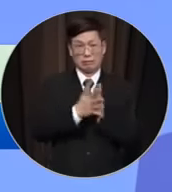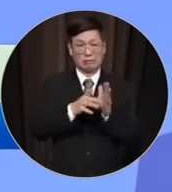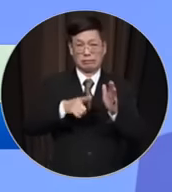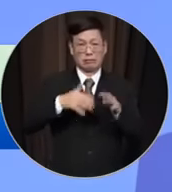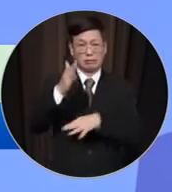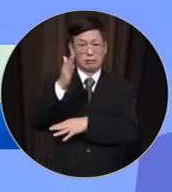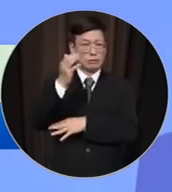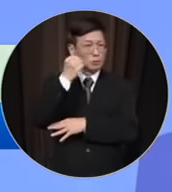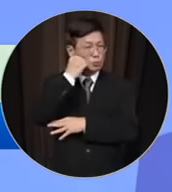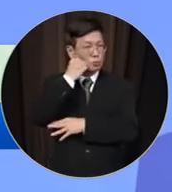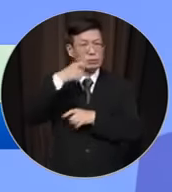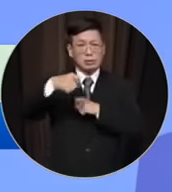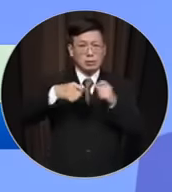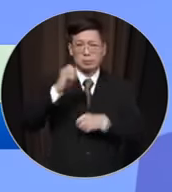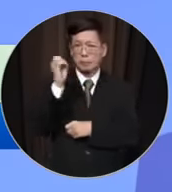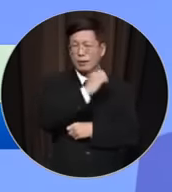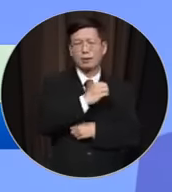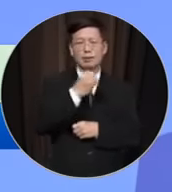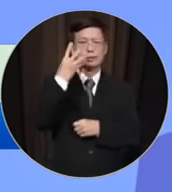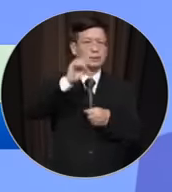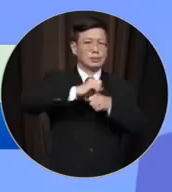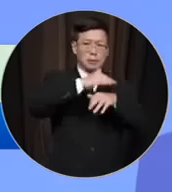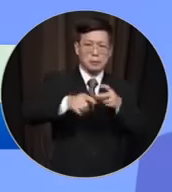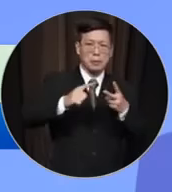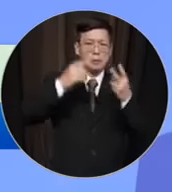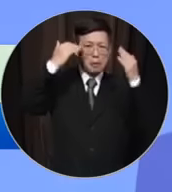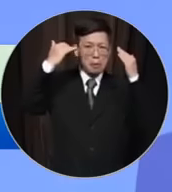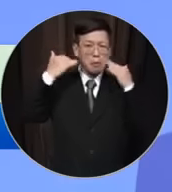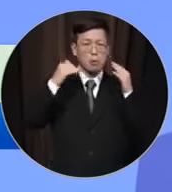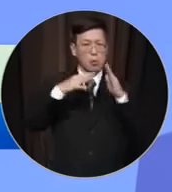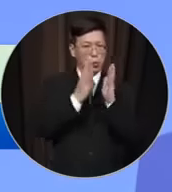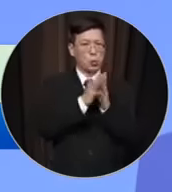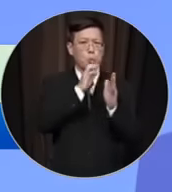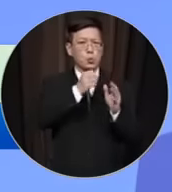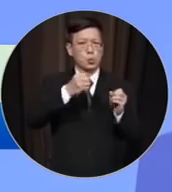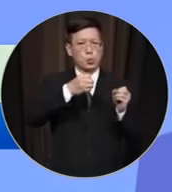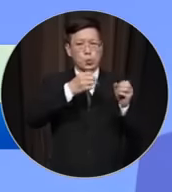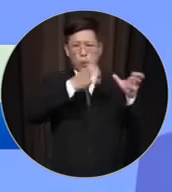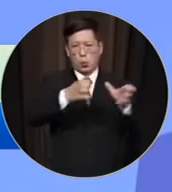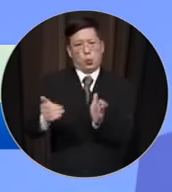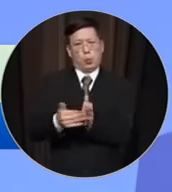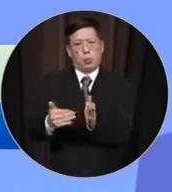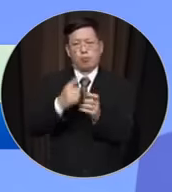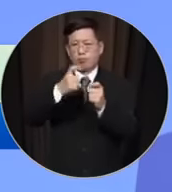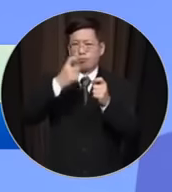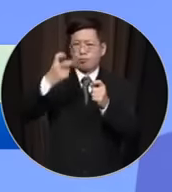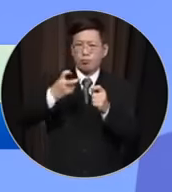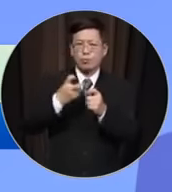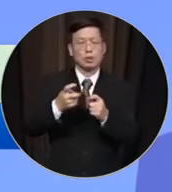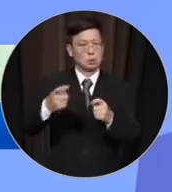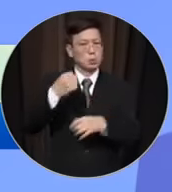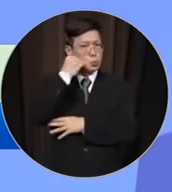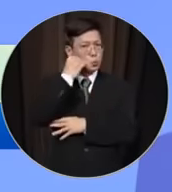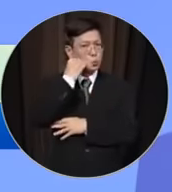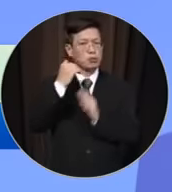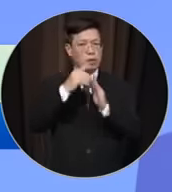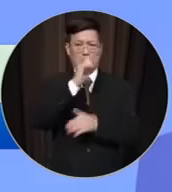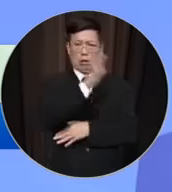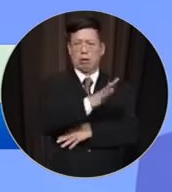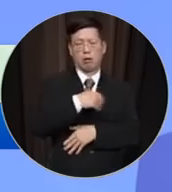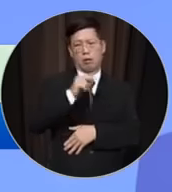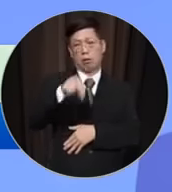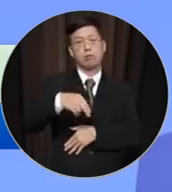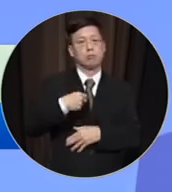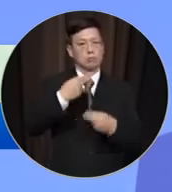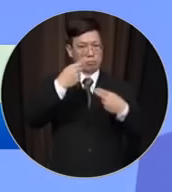策，新加坡、韩国各国都已经实施十几年，所以大家都住者有其屋， 请